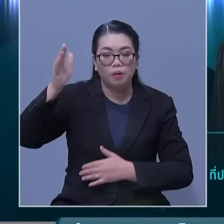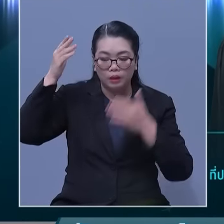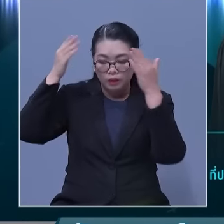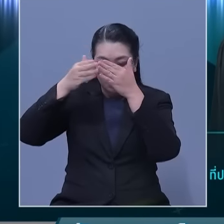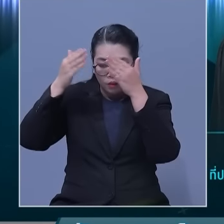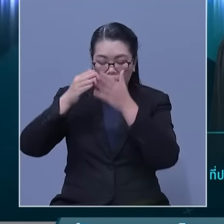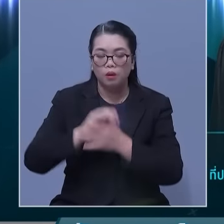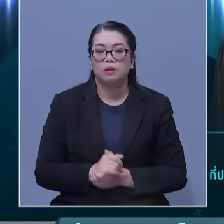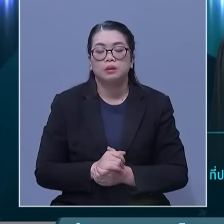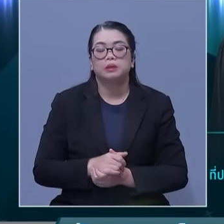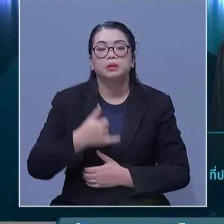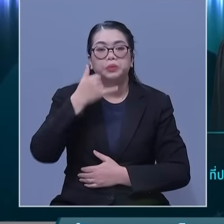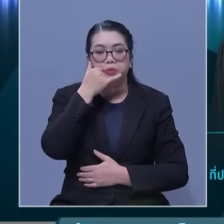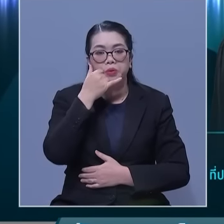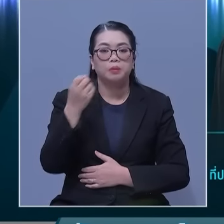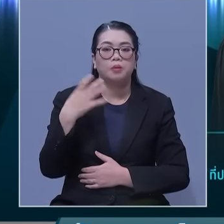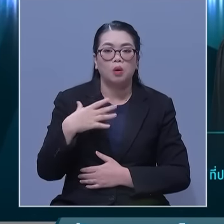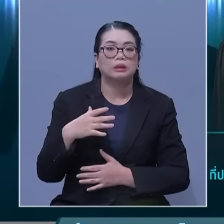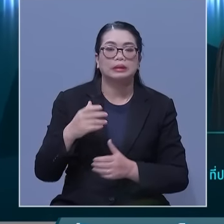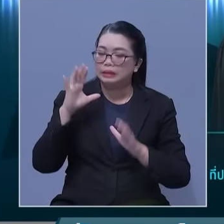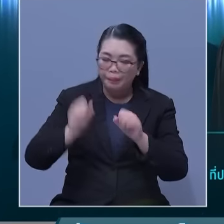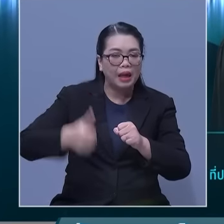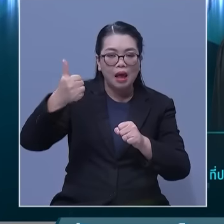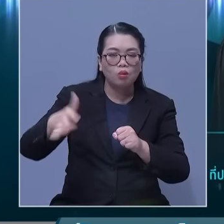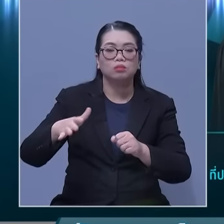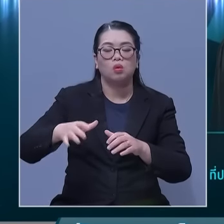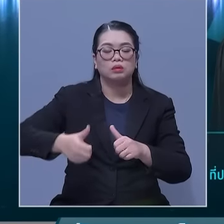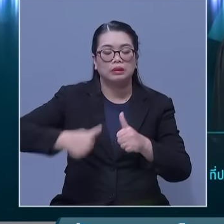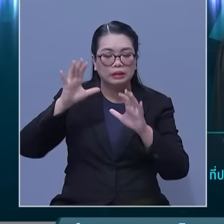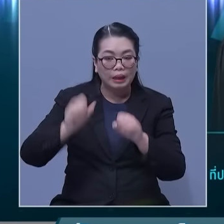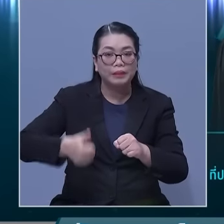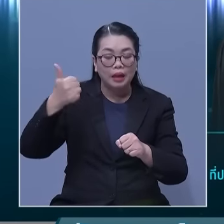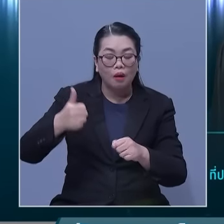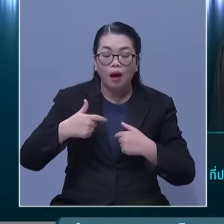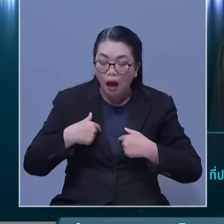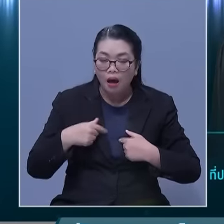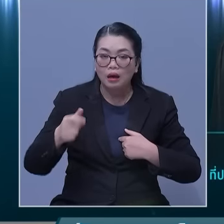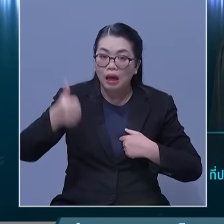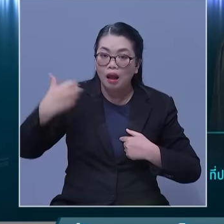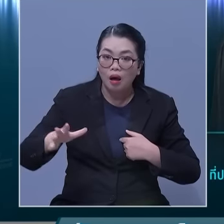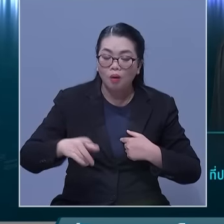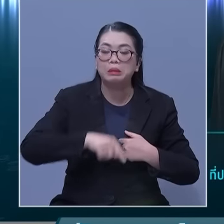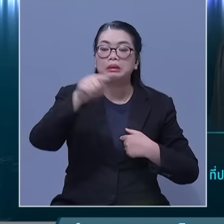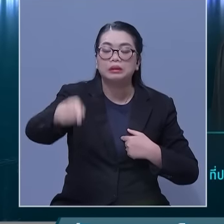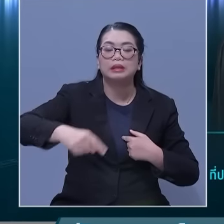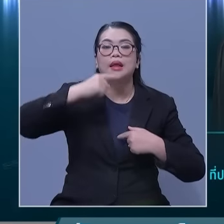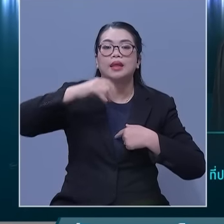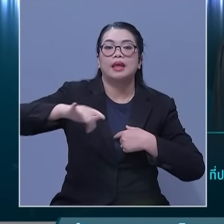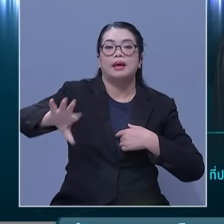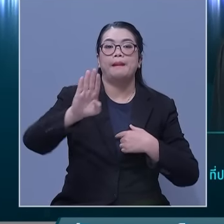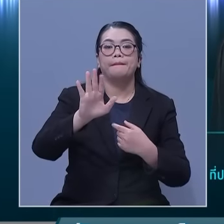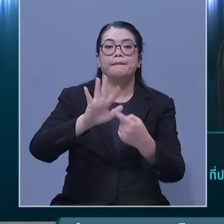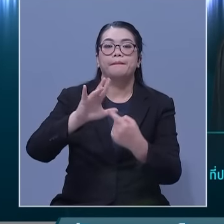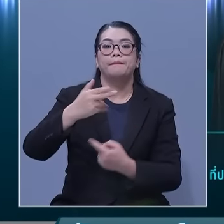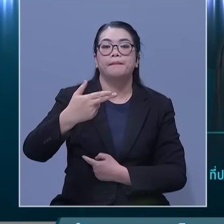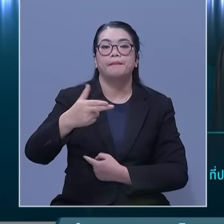ว่า We gothimได้ตัวแล้วอครับซึ่งไปใ้ตัวที่ที่บาหลีครับอซึ่ง